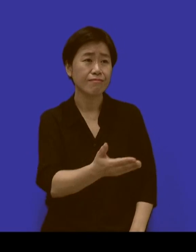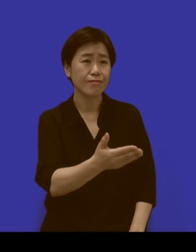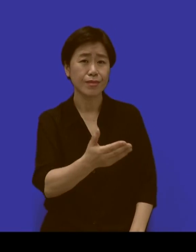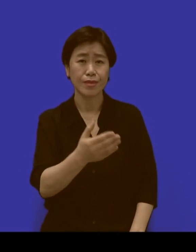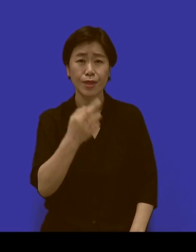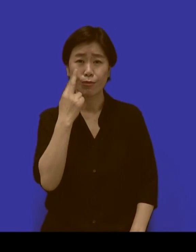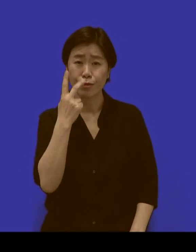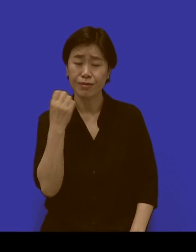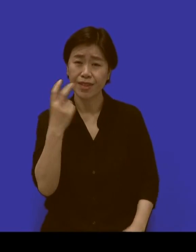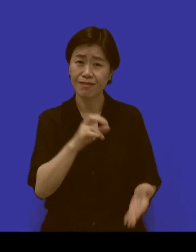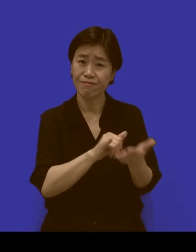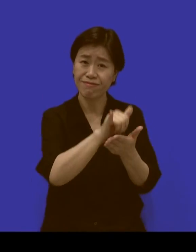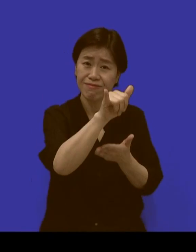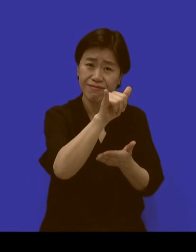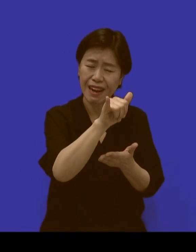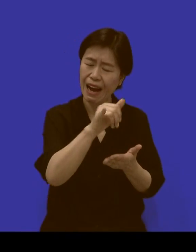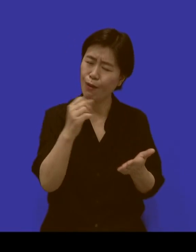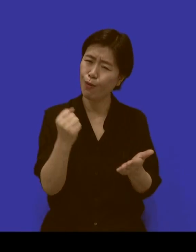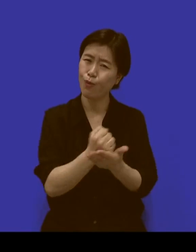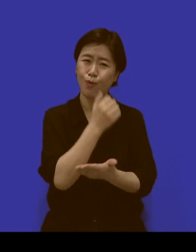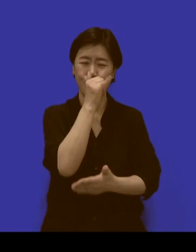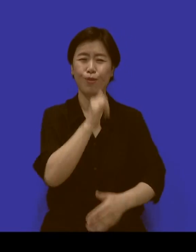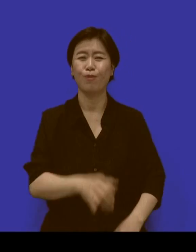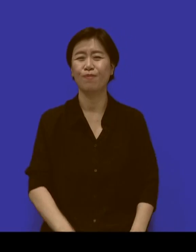너무 아깝습니다. 예, 그